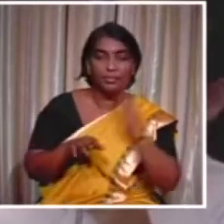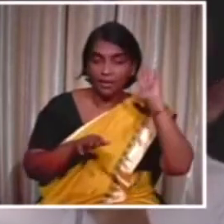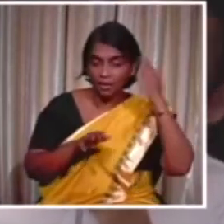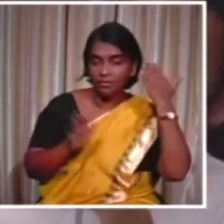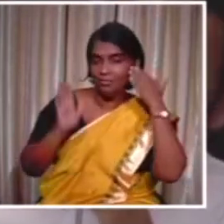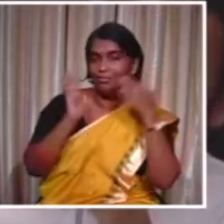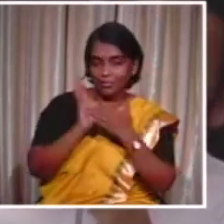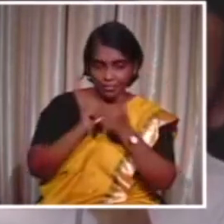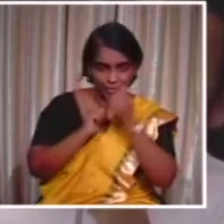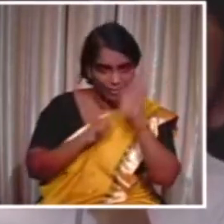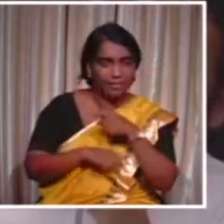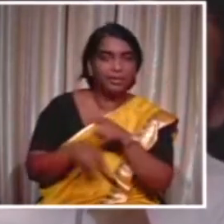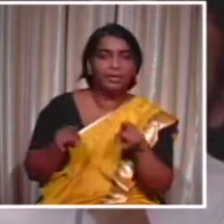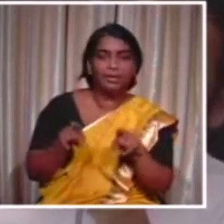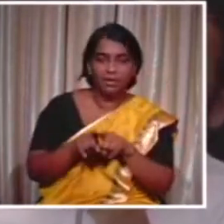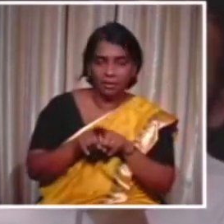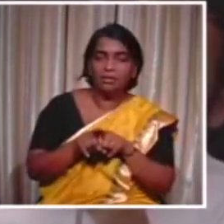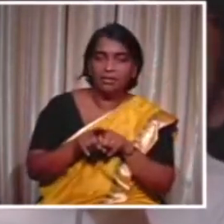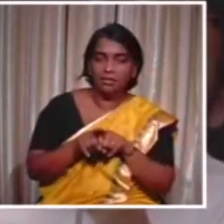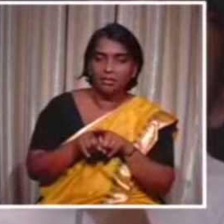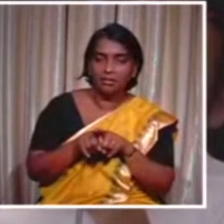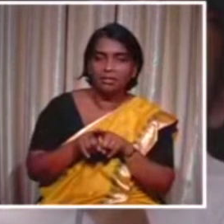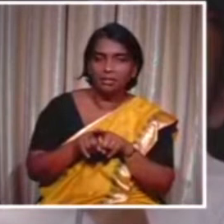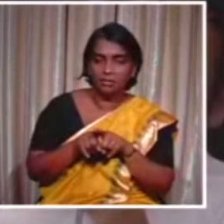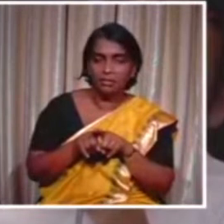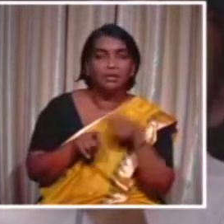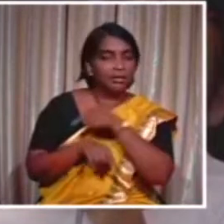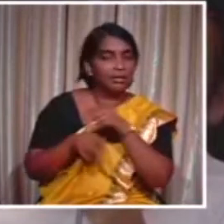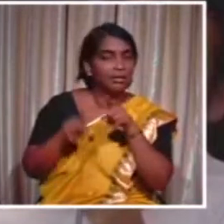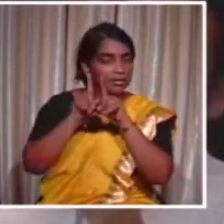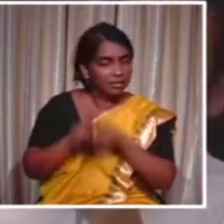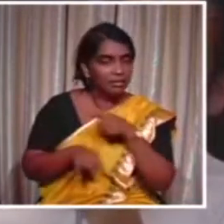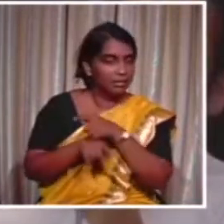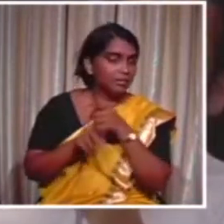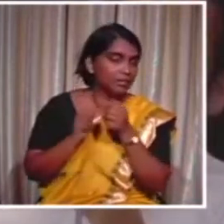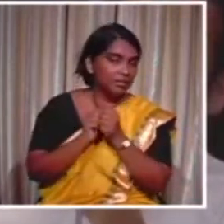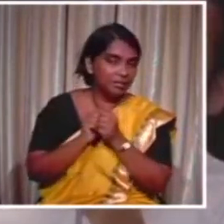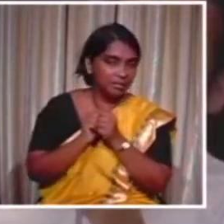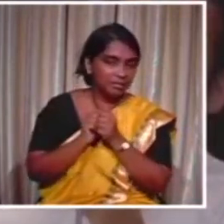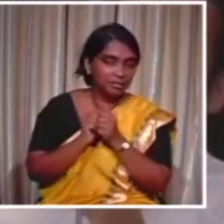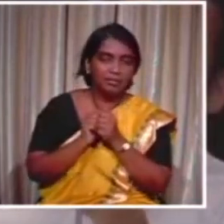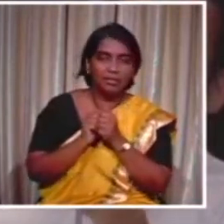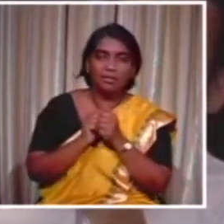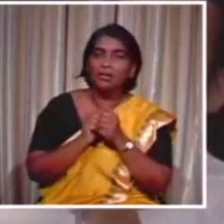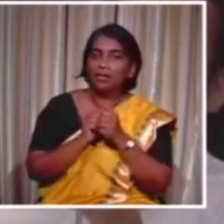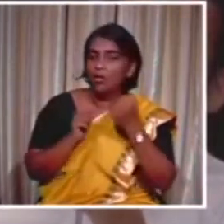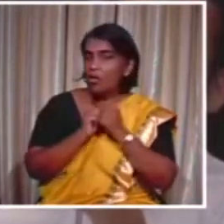සිටිනවා කියලා. අපි එහෙම කියන අය මොකද කරන්න ඕනේ? අපි කල්පනා කරලා අපි කියුවා බොහොම රටේ නිවස්තාවට